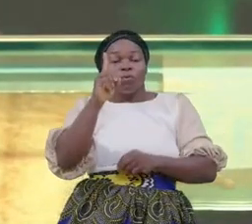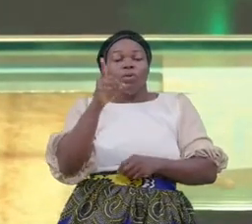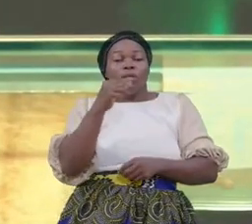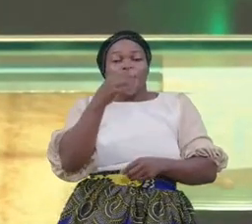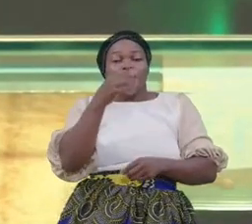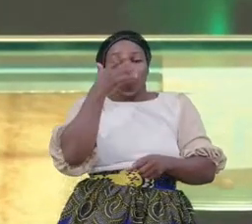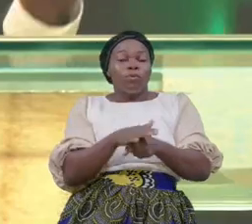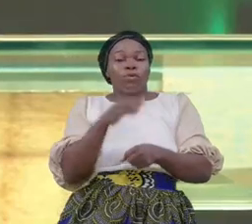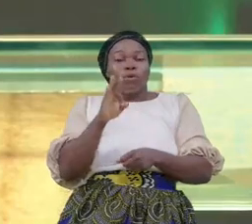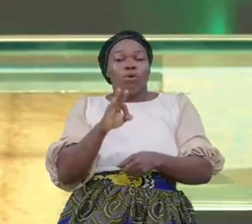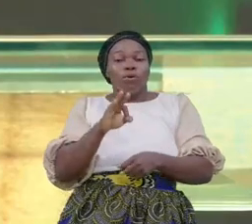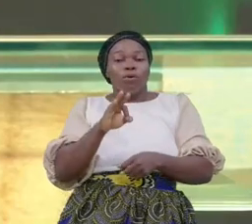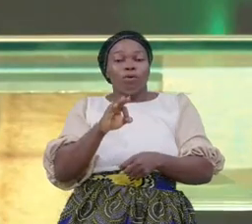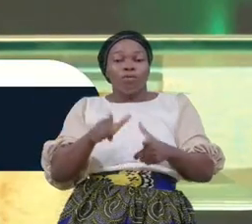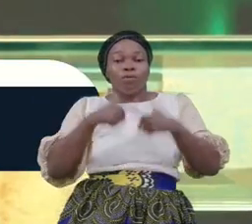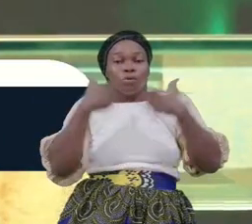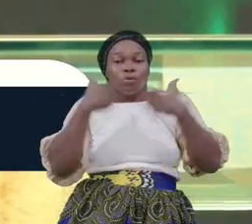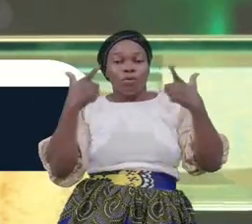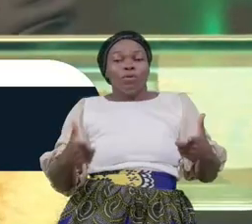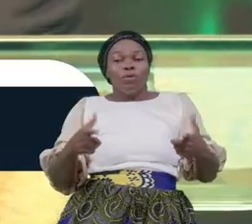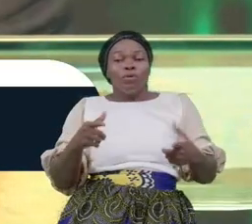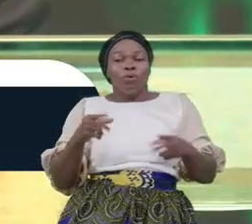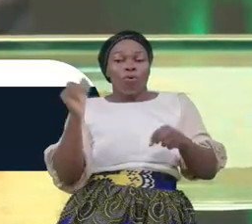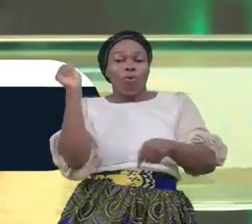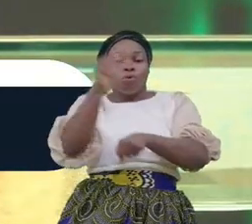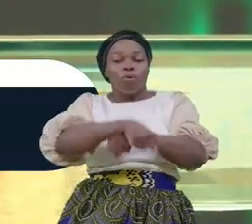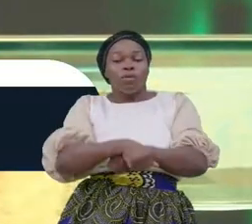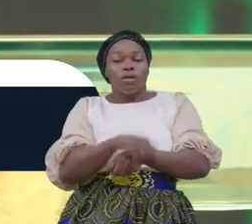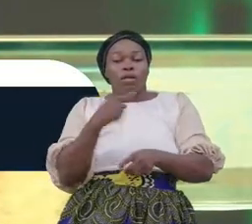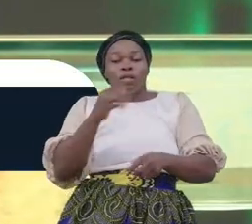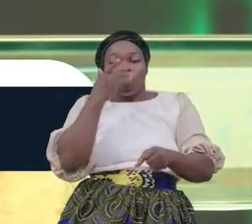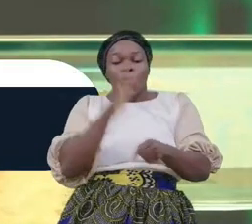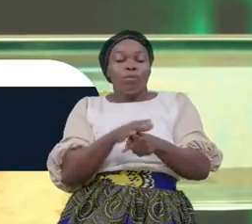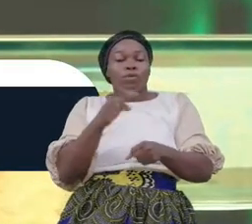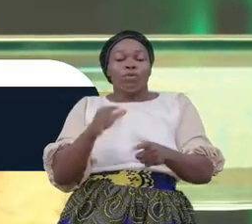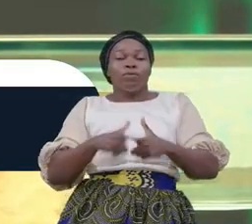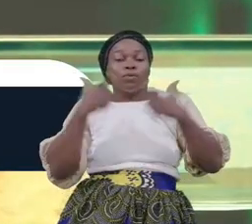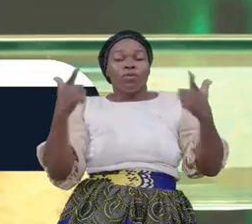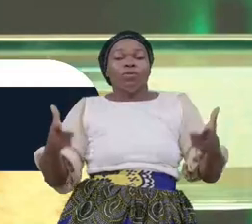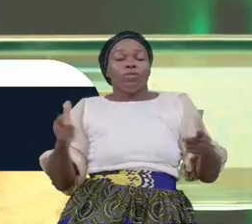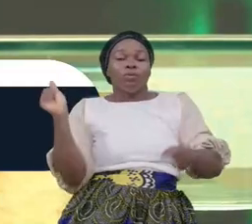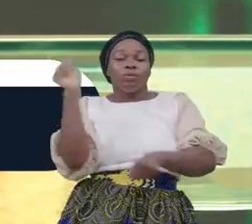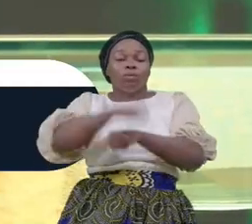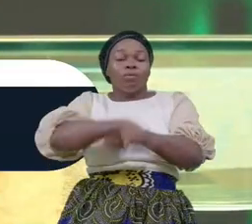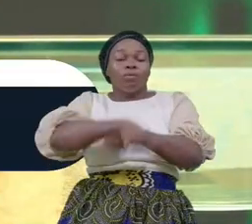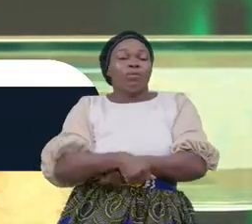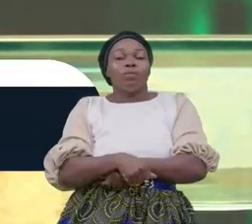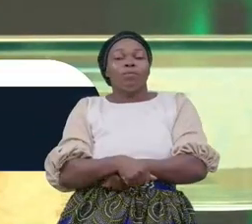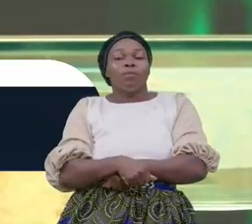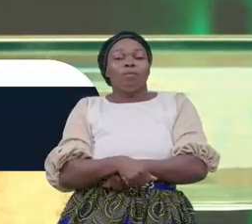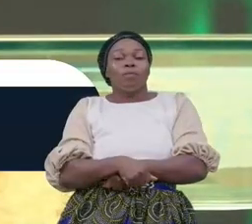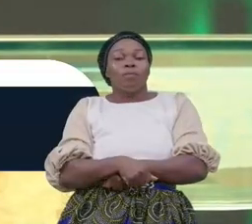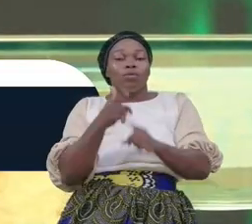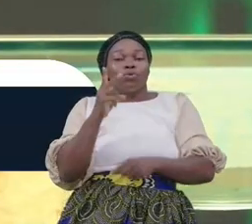La promesse de la conquête surnaturelle. C'est la promesse de la conquête surnaturelle.